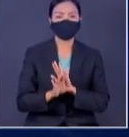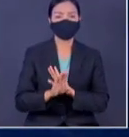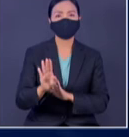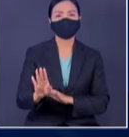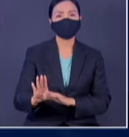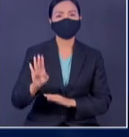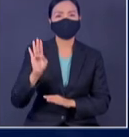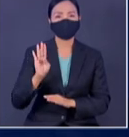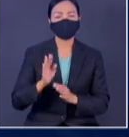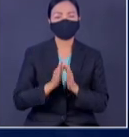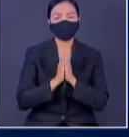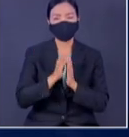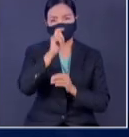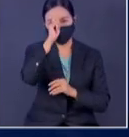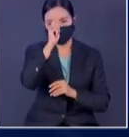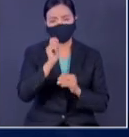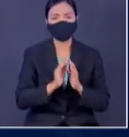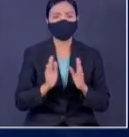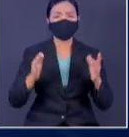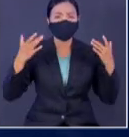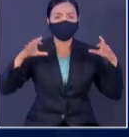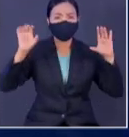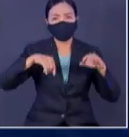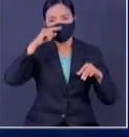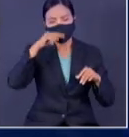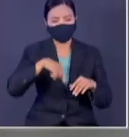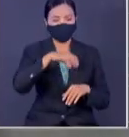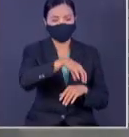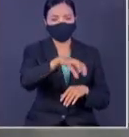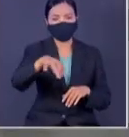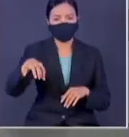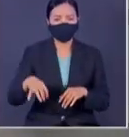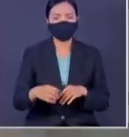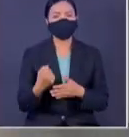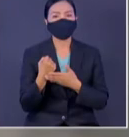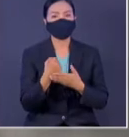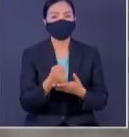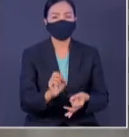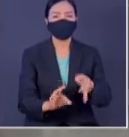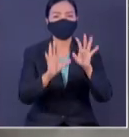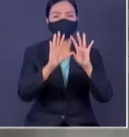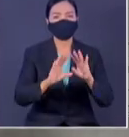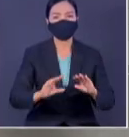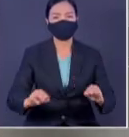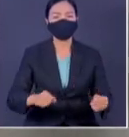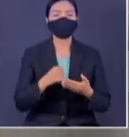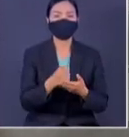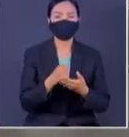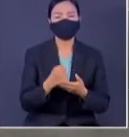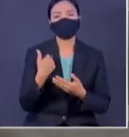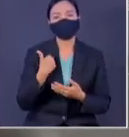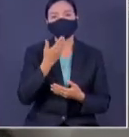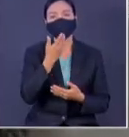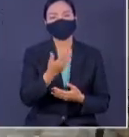ขอแสดงความนับถือและขอบคุณรัฐบาลไทยและทุกหน่วยงานที่เกี่ยวข้องในการบรรเทาสาธารณภัยที่คอยให้ความช่วยเ